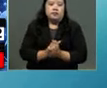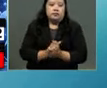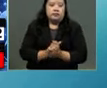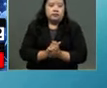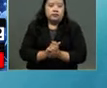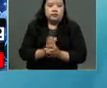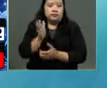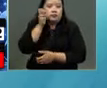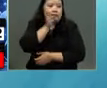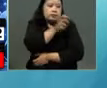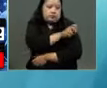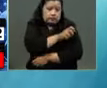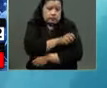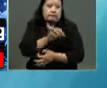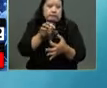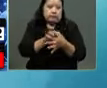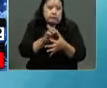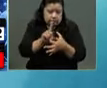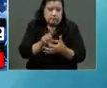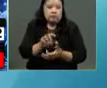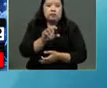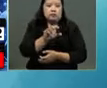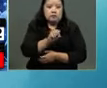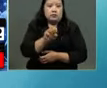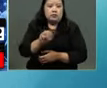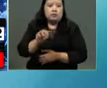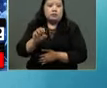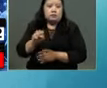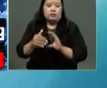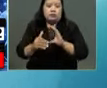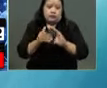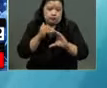แต่คราวนี้ก็มาถึงอันสำคัญนะครับที่เราเห็นกันในจอภาพนี้นะครับก็คือเรื่องของข้อความนะครับอันนี้เป็นถนนตรีว่าการกระทรวงดิจิตอลเพื่อศิษย์และสังคมครับท่านพุฒิพงษ์ทุนอาการก็ได้มอบหมายให้ดำเนินการอย่างใกล้ชิดนะครับเรื่องนี้ทางกระทรวงดีต้องมีคำตอบนะครับข้อความที่ได้รับการแพร่กระจายในระบบโทรศัพท์นะครับที่สำคัญเฉพาะรถโทรศัพท์ที่ใช้ระบบของบริษัทแอปเปิลเท่านั้นนะครับเป็นข้อความที่เกิดจากระบบคือว่าiMessageนะครับ iMessage